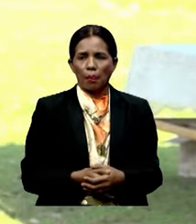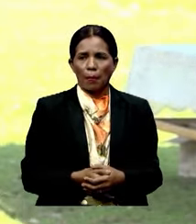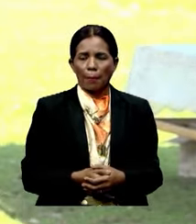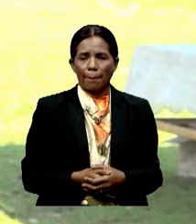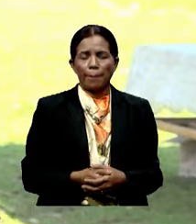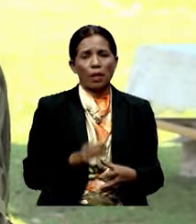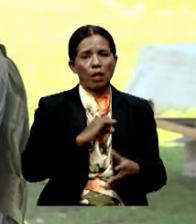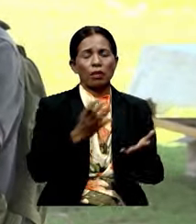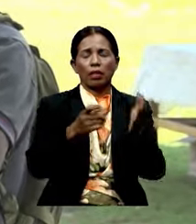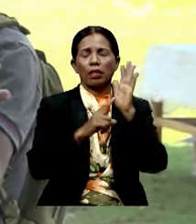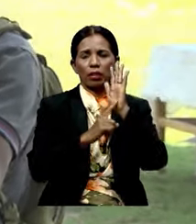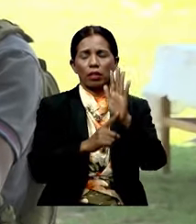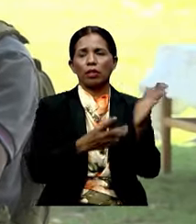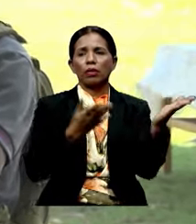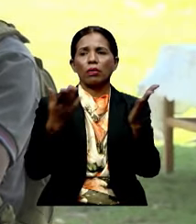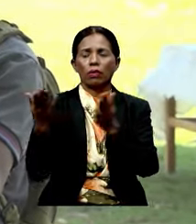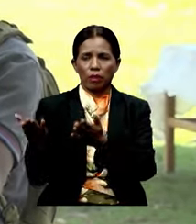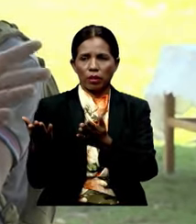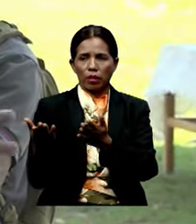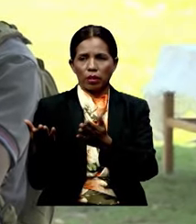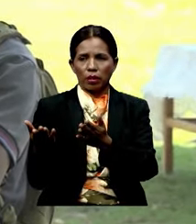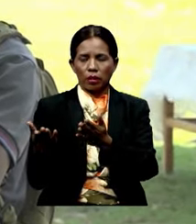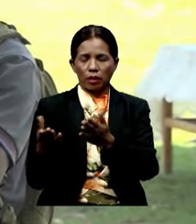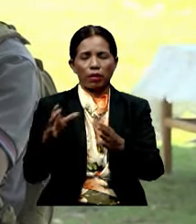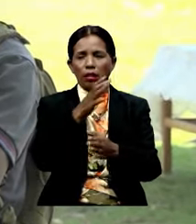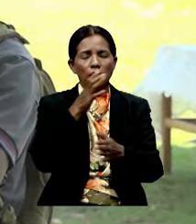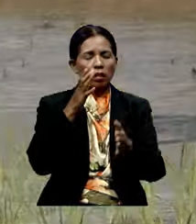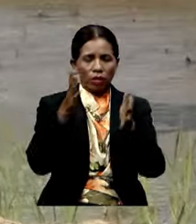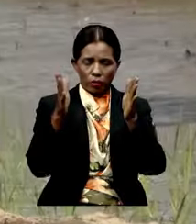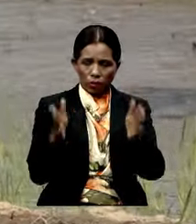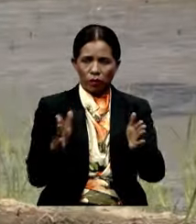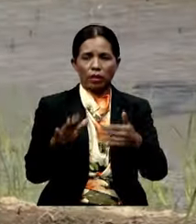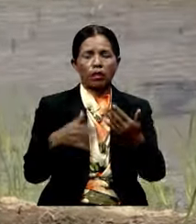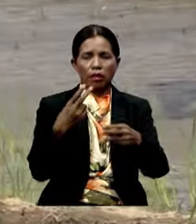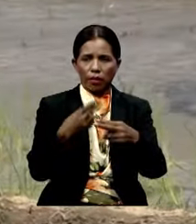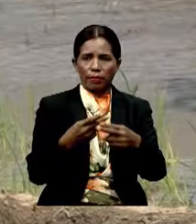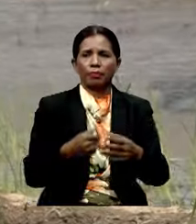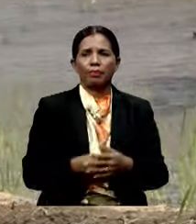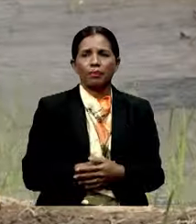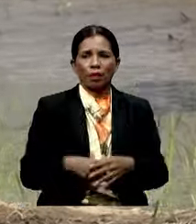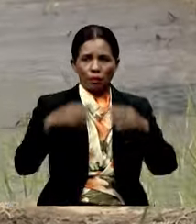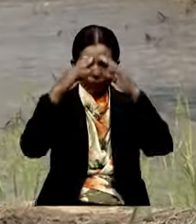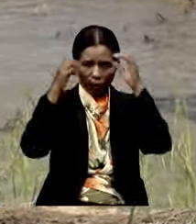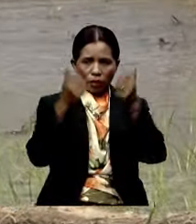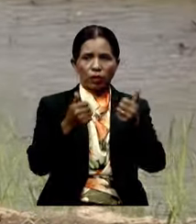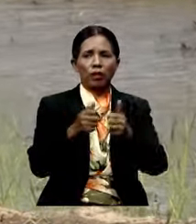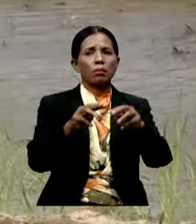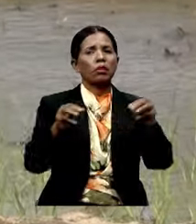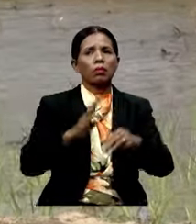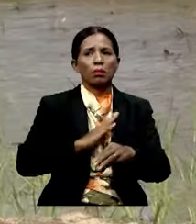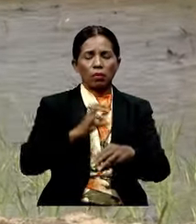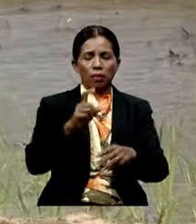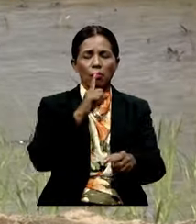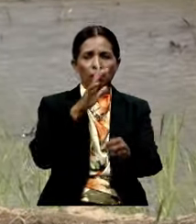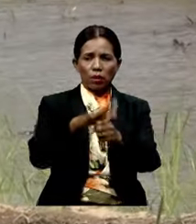saya mau sampaikan atas nama para pengusaha, para petani ini. Presiden Otoritas Munisipi Bawonaru promete se kolabora